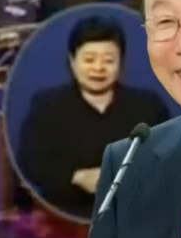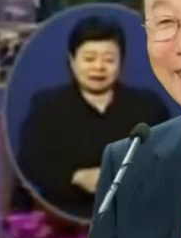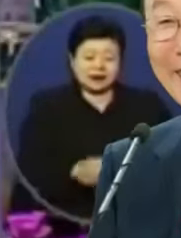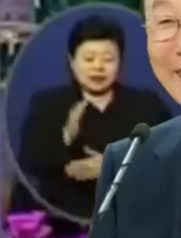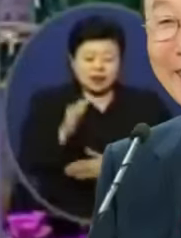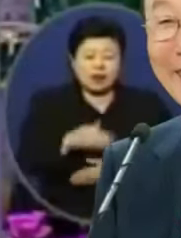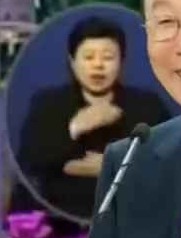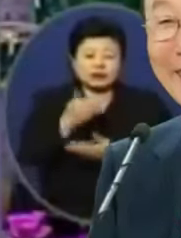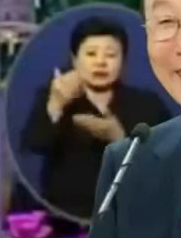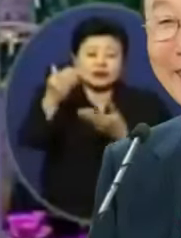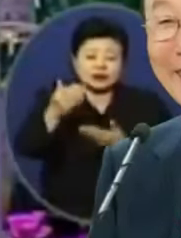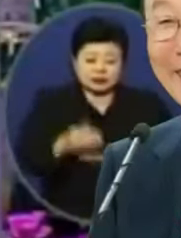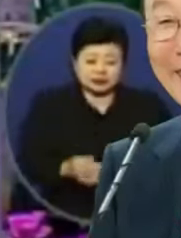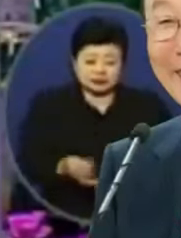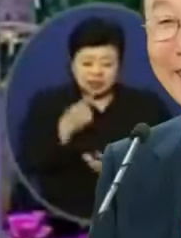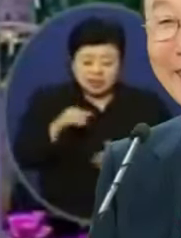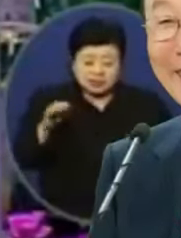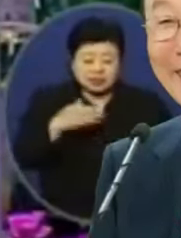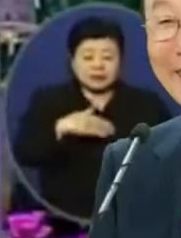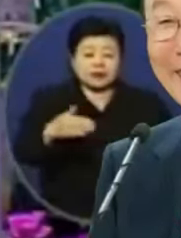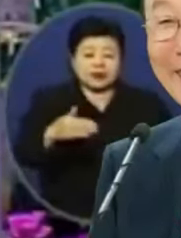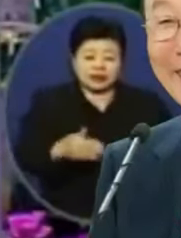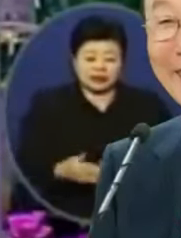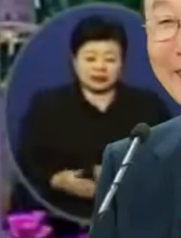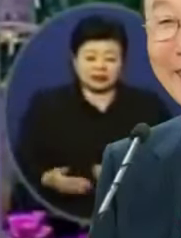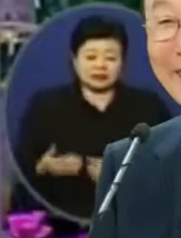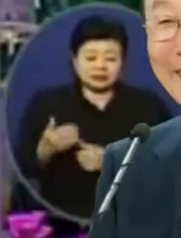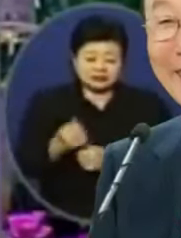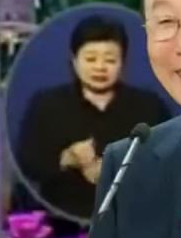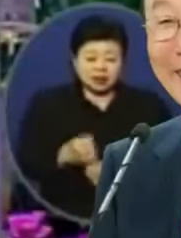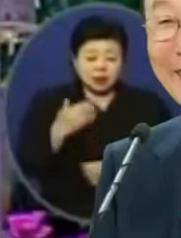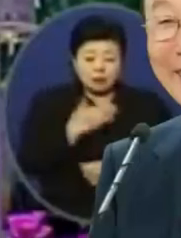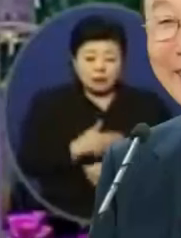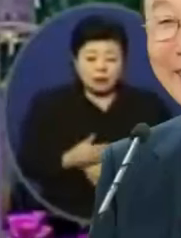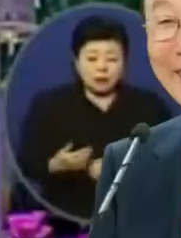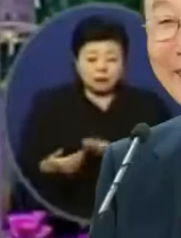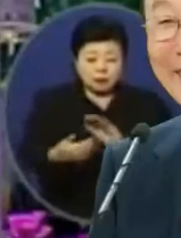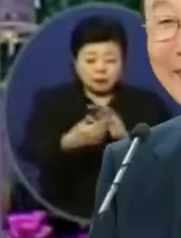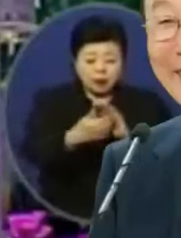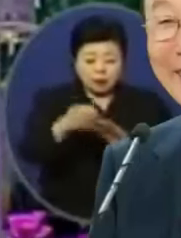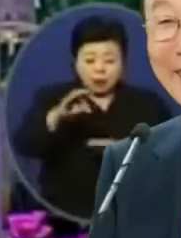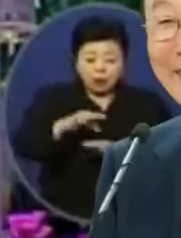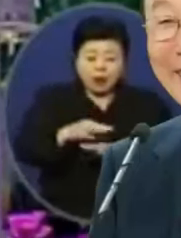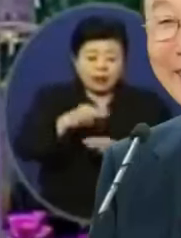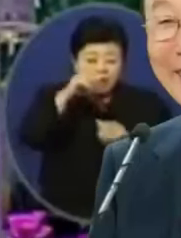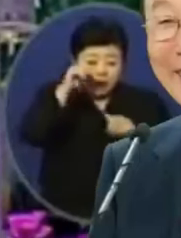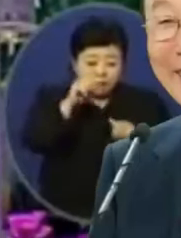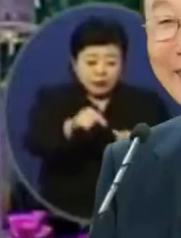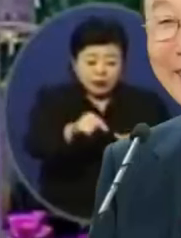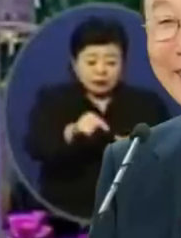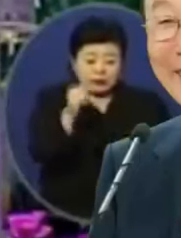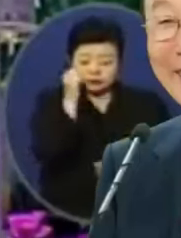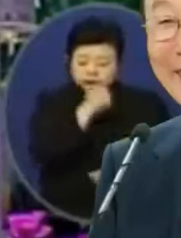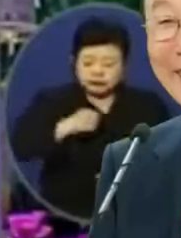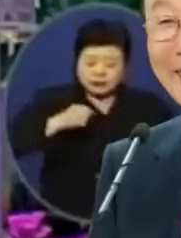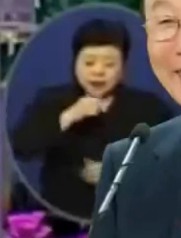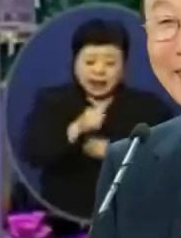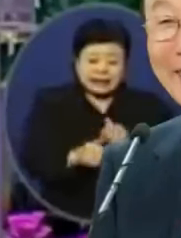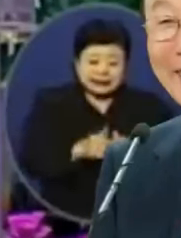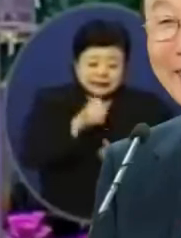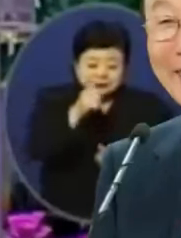영광을 돌려라. 그의 천사를 보내서 자기를 의뢰하고 그들의 몸을 바쳐 왕의 명령을 거역하고 그